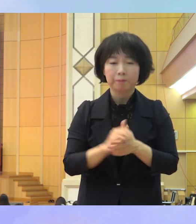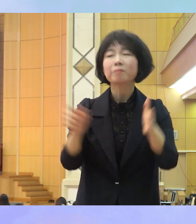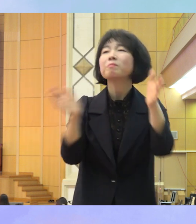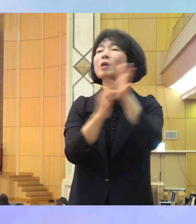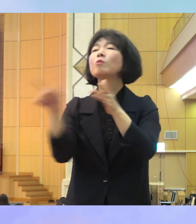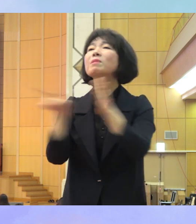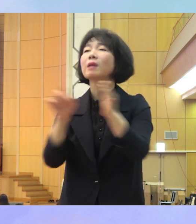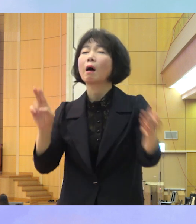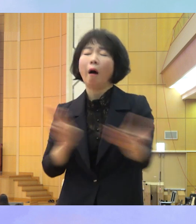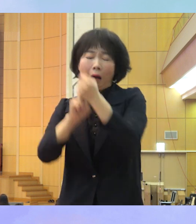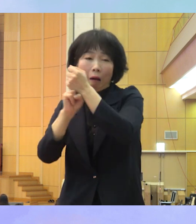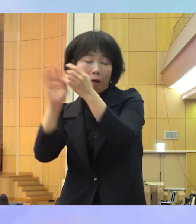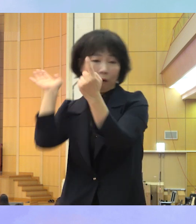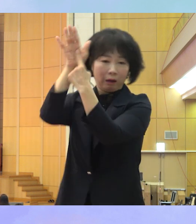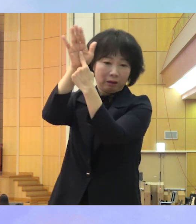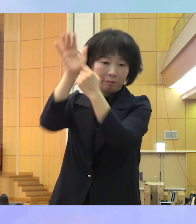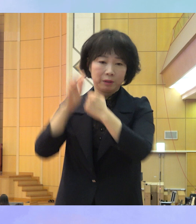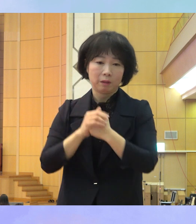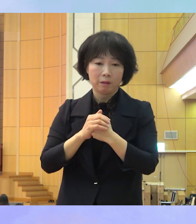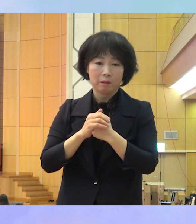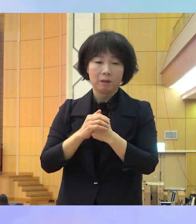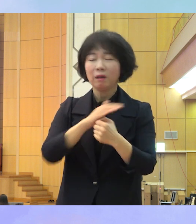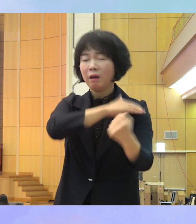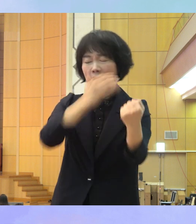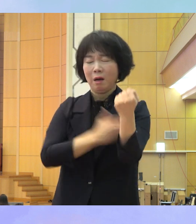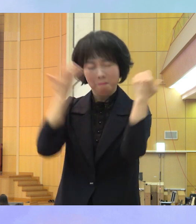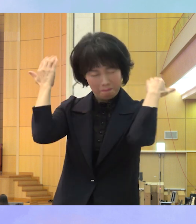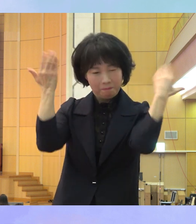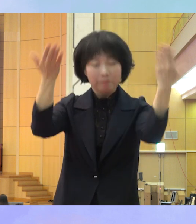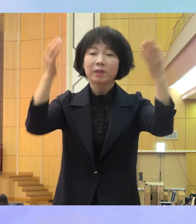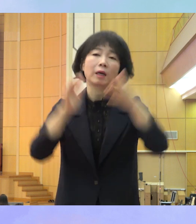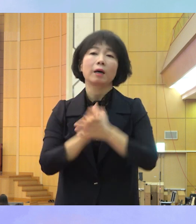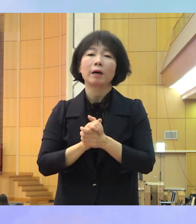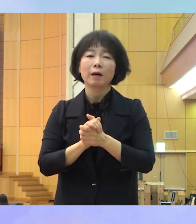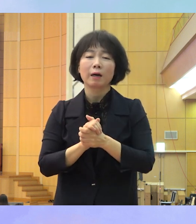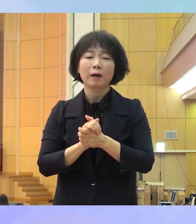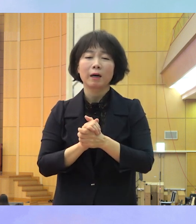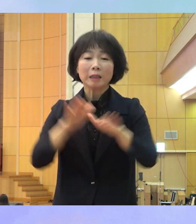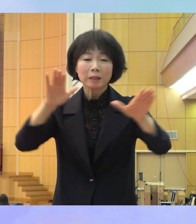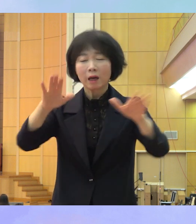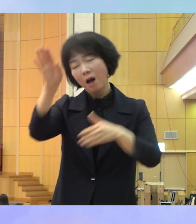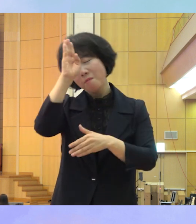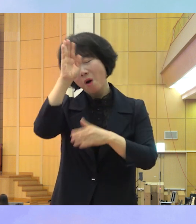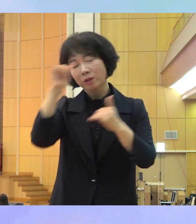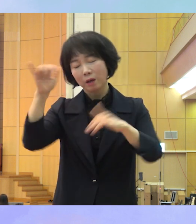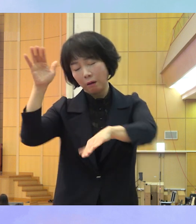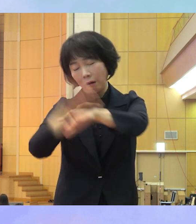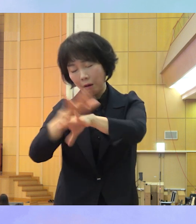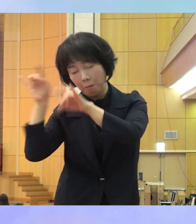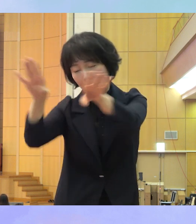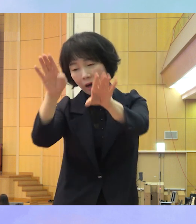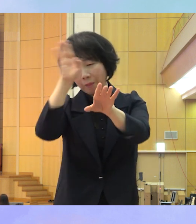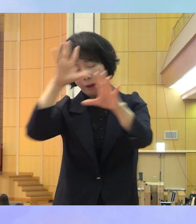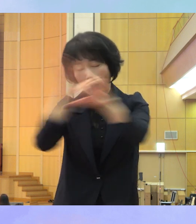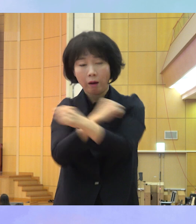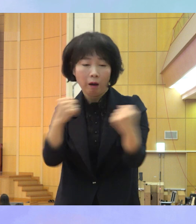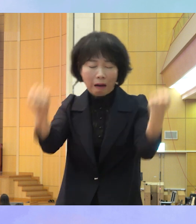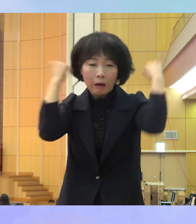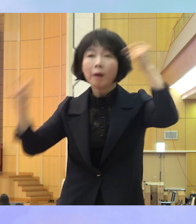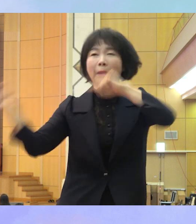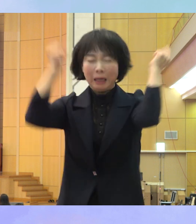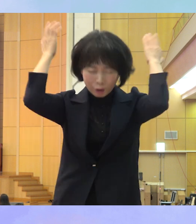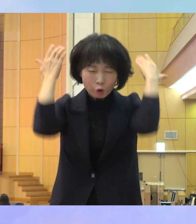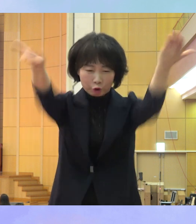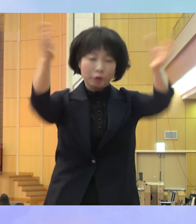믿는 자에겐 표적이 따릅니다. 능력이 역사합니다. 병든 자에게 손을 얹으면 나으리라 약속한 말씀에